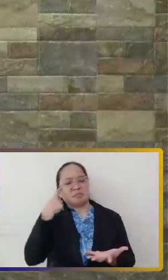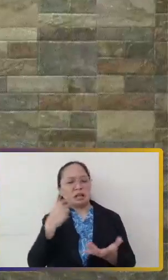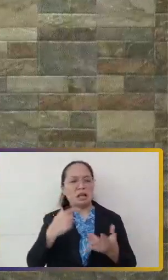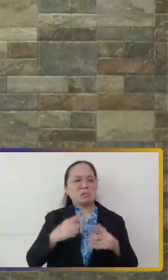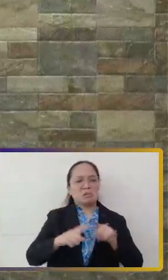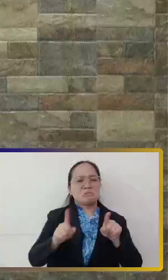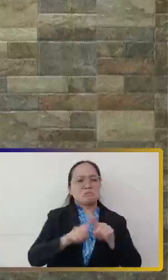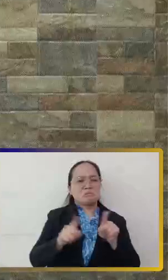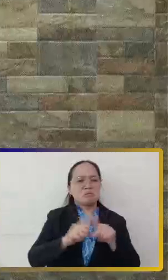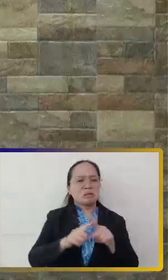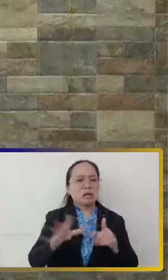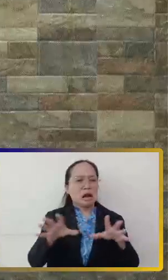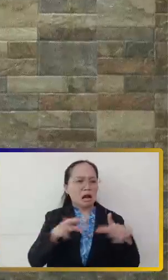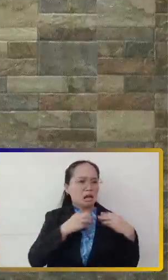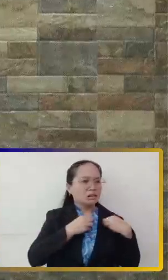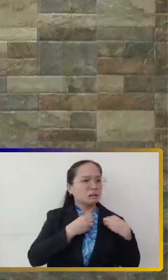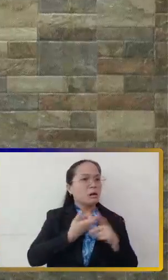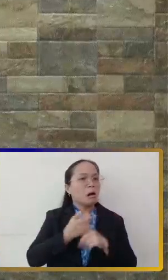tao.